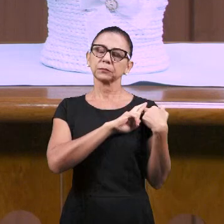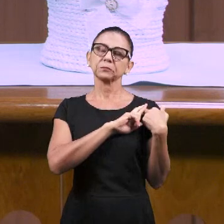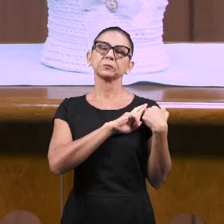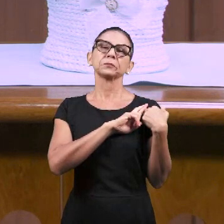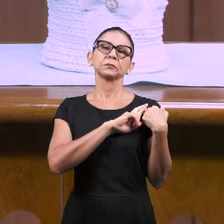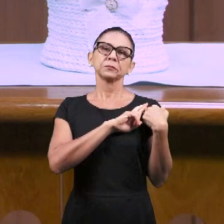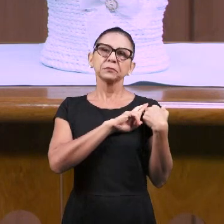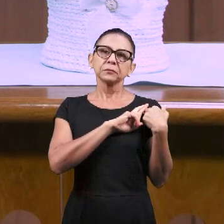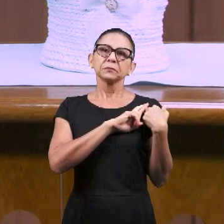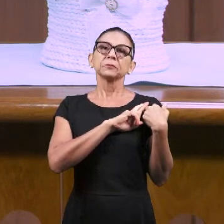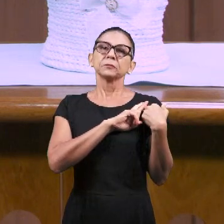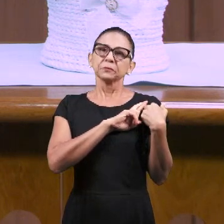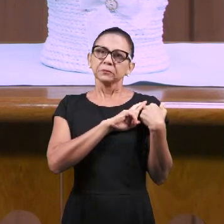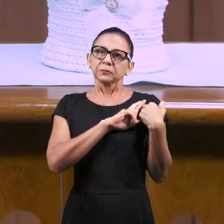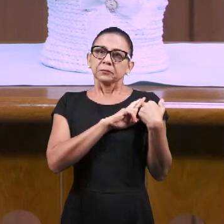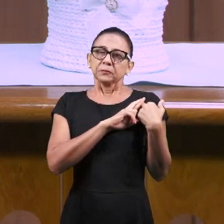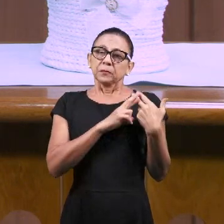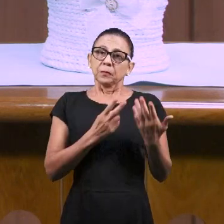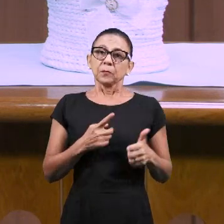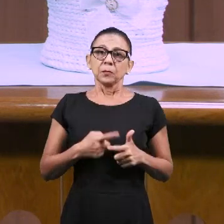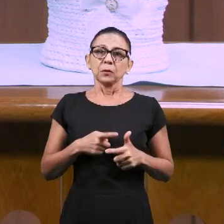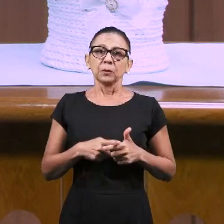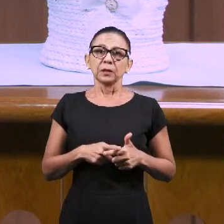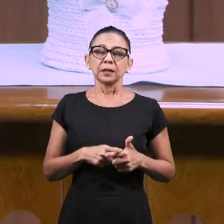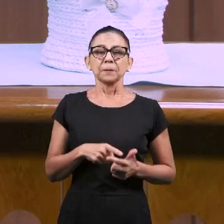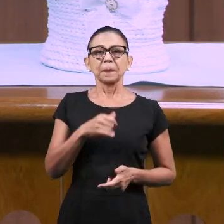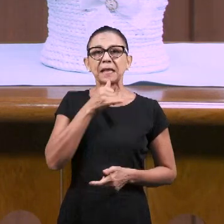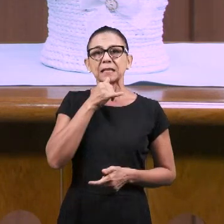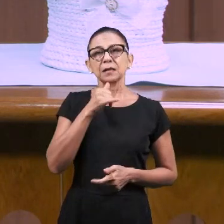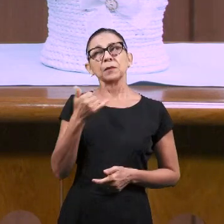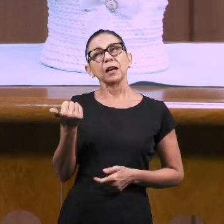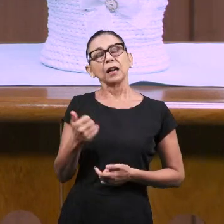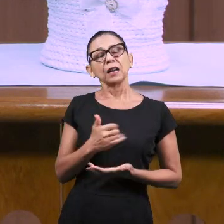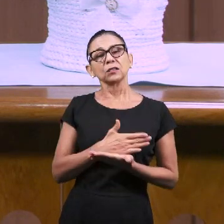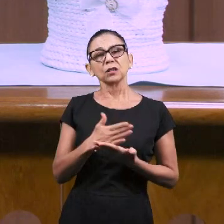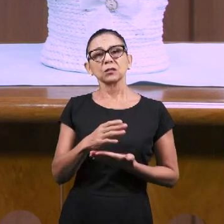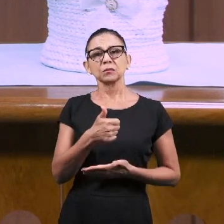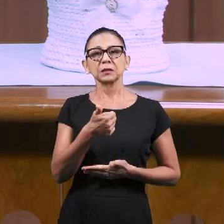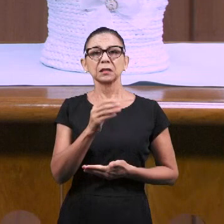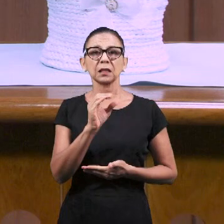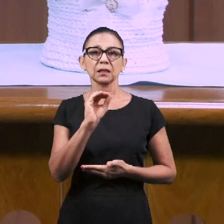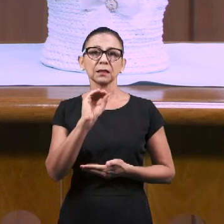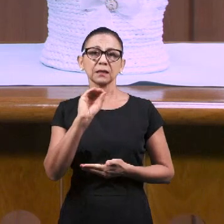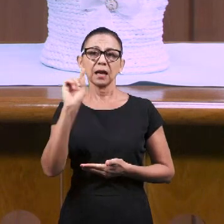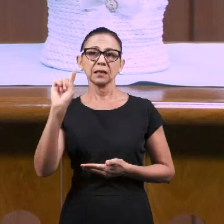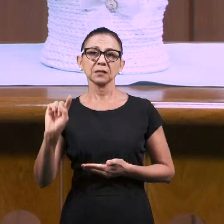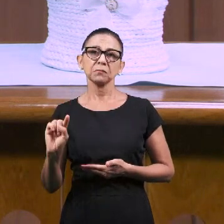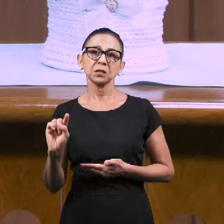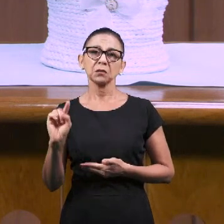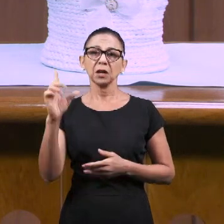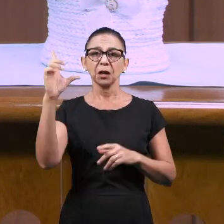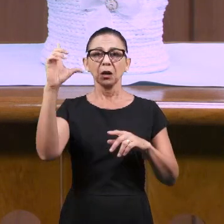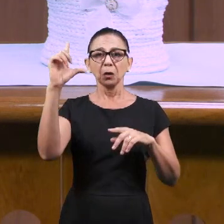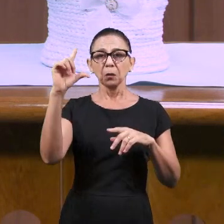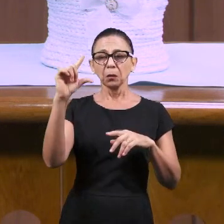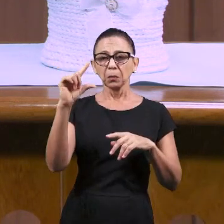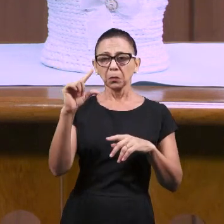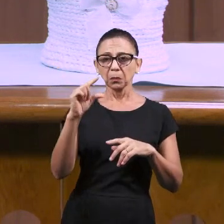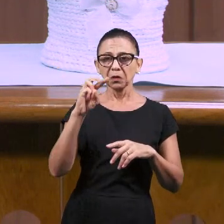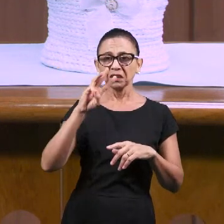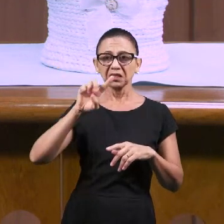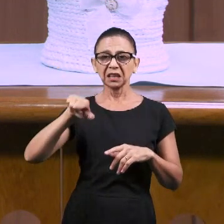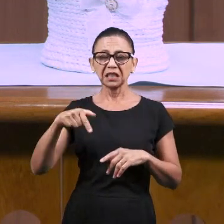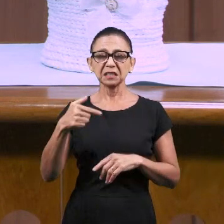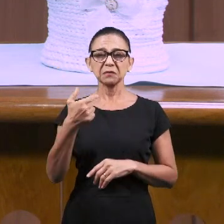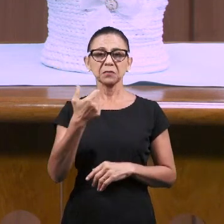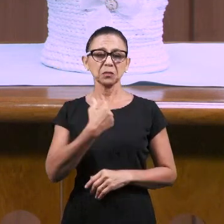ici une responsabilité. Ça serait très mauvais. Ah, on a commencé avec 10 000, on a 3 000.